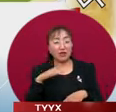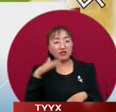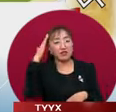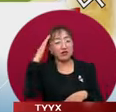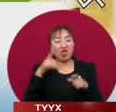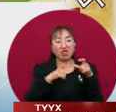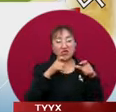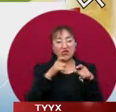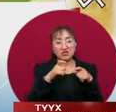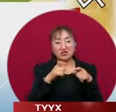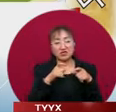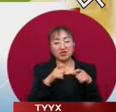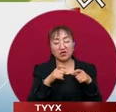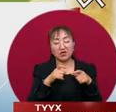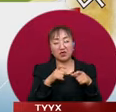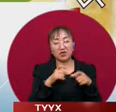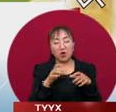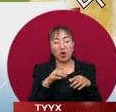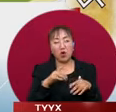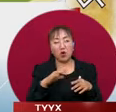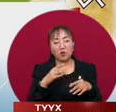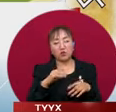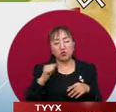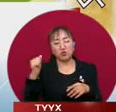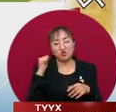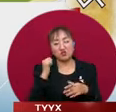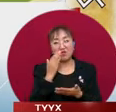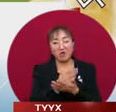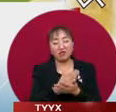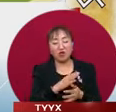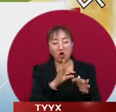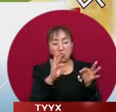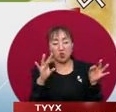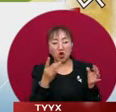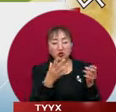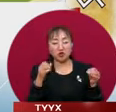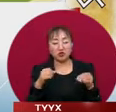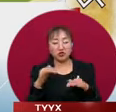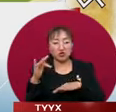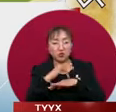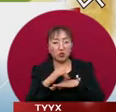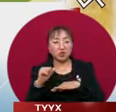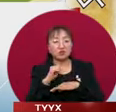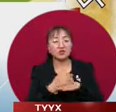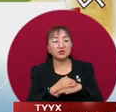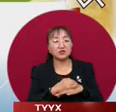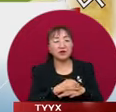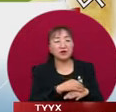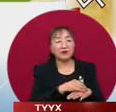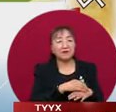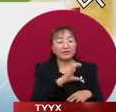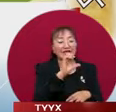бусад жижиг улсуудаас хүчрэхэг байсан байна. За эдгээр хоёр улсын хүн амынхан давхарга нь Спарт нь цэргийн